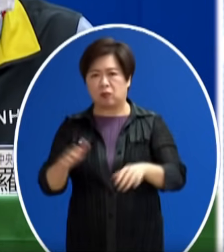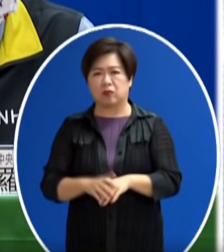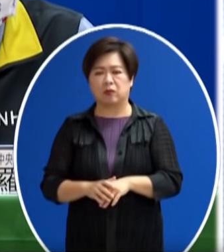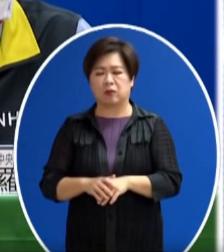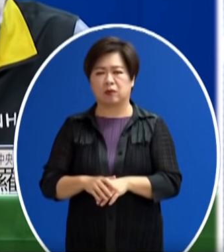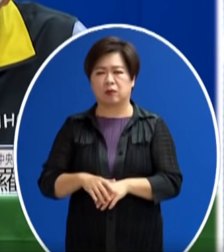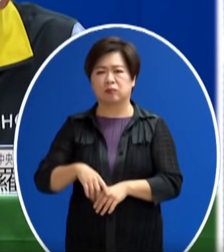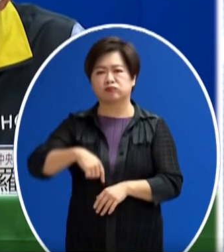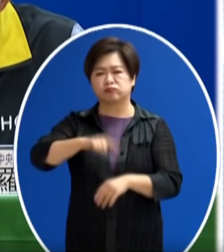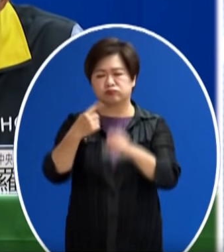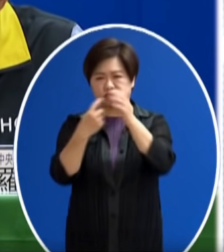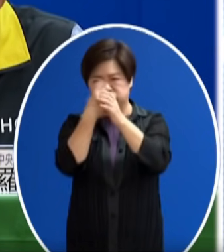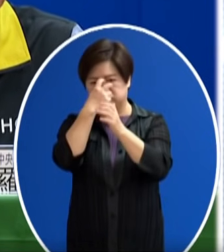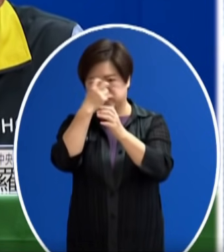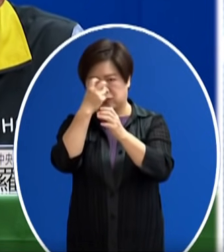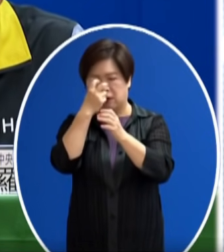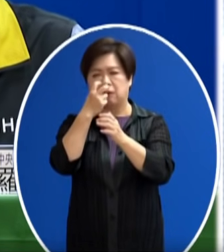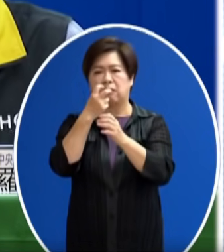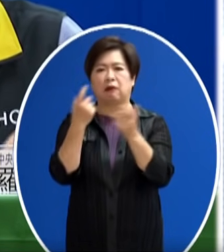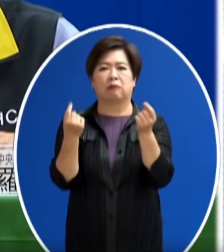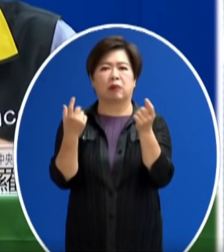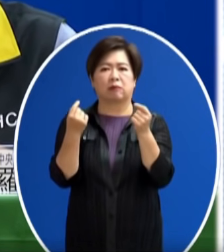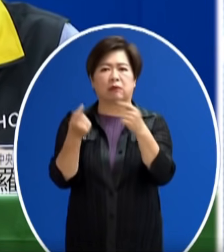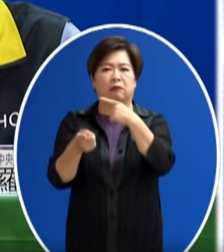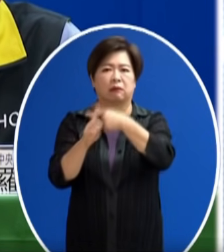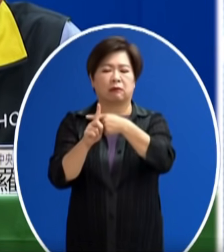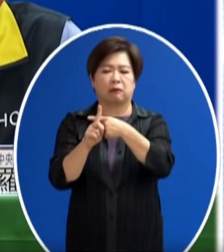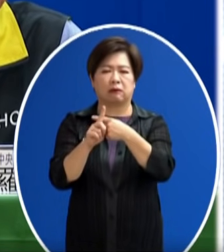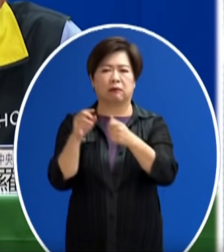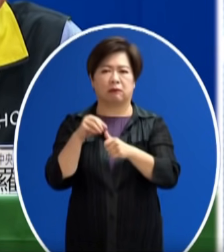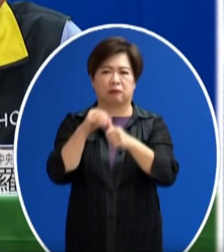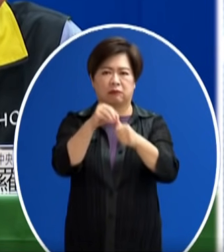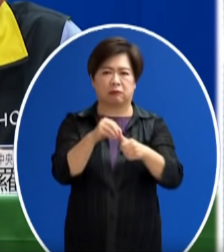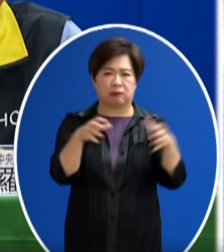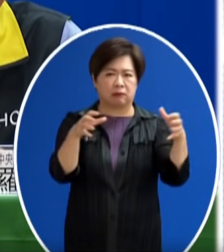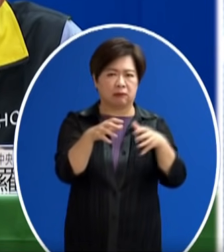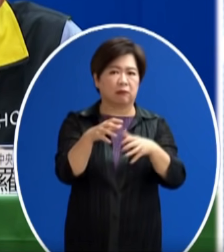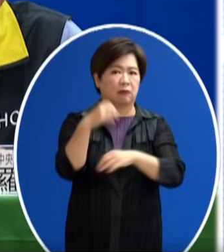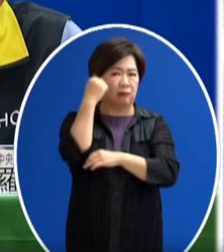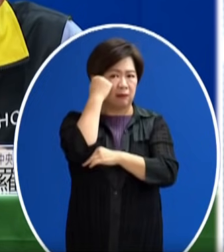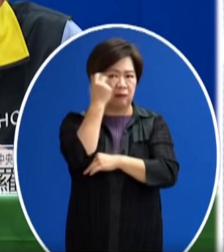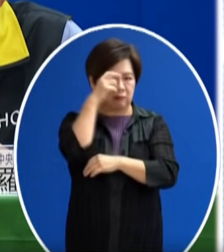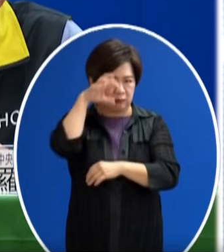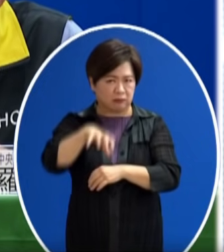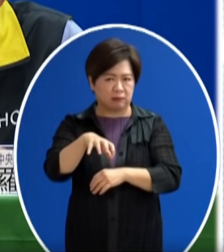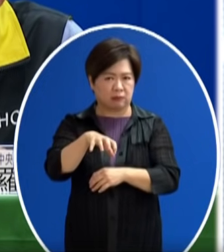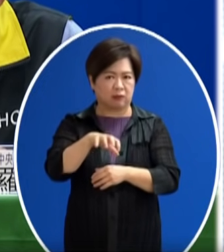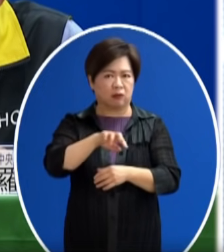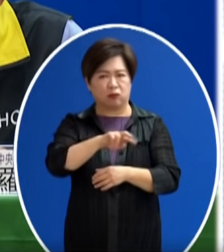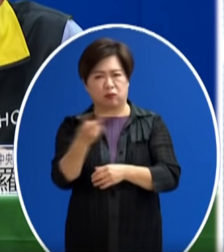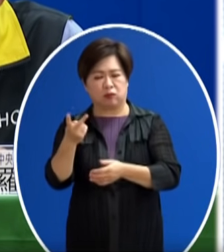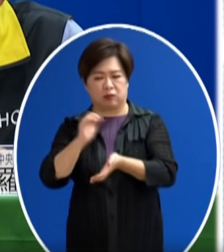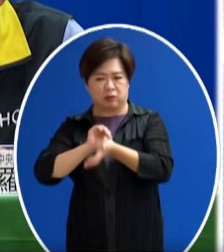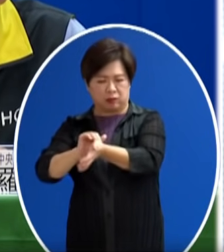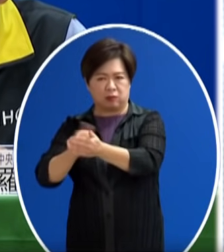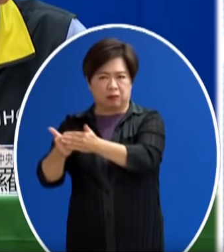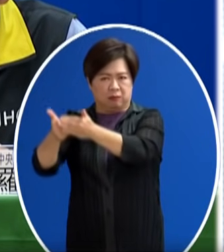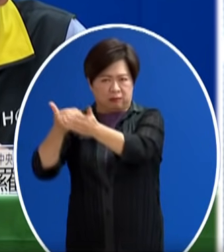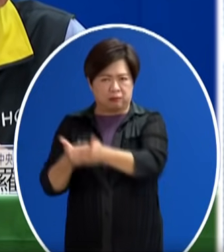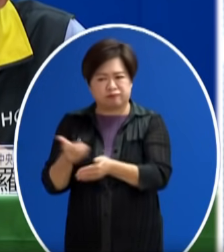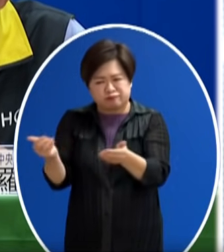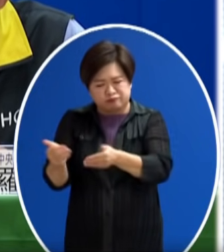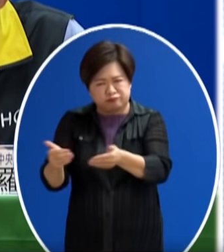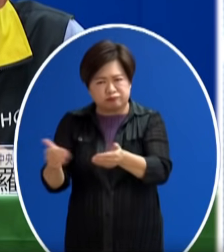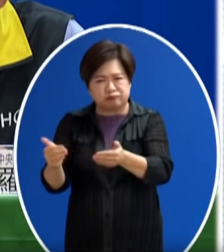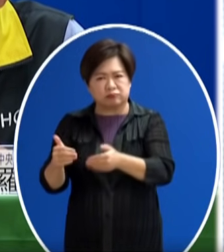行采检之后阳性哈，安排到我们的集中检疫所，那后来也转到医院去做这个隔离哈。